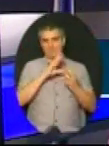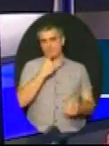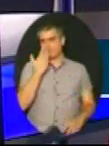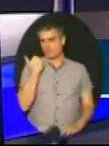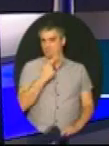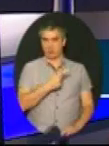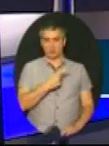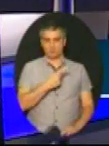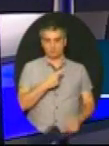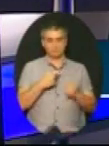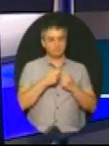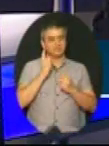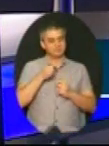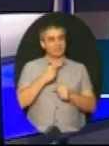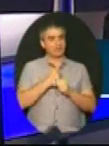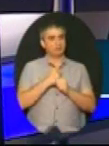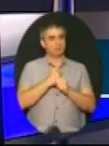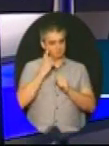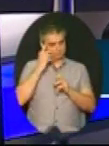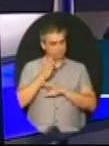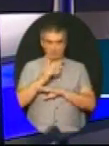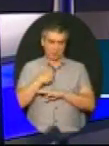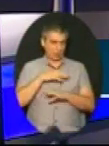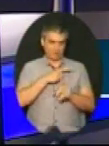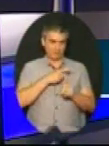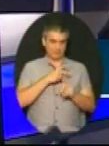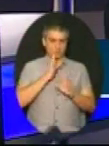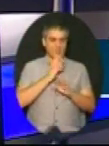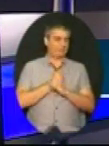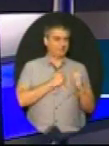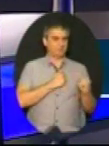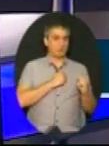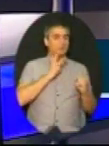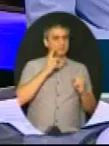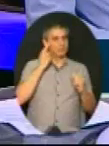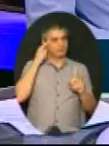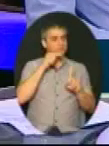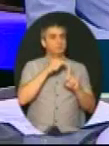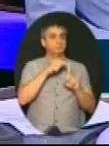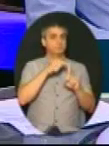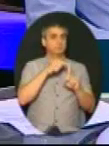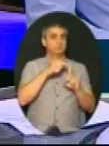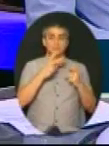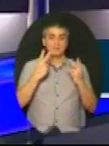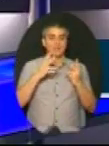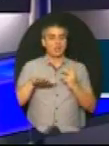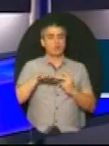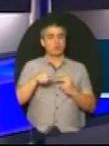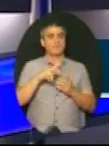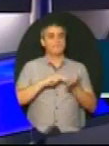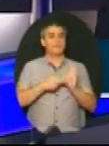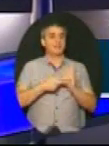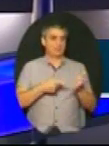אמרת קודם, בעניין שצריכים ללכת על איזשהו קו, אני רק לא מסכים לקו שלך, כי הוא שמאלני מדי, אבל צריך ללכת על איזשהו קו, בעיקר בתחום